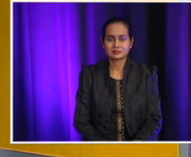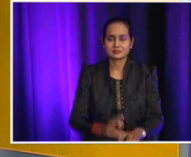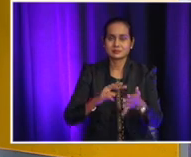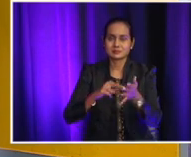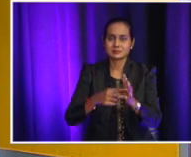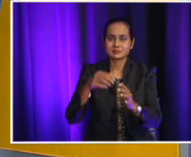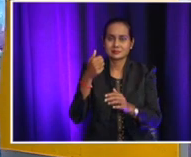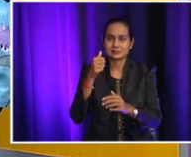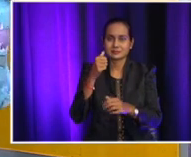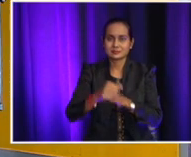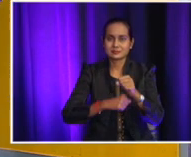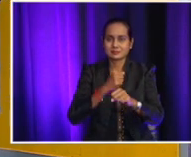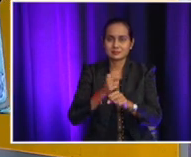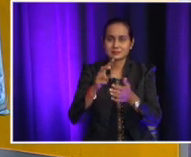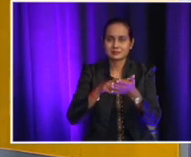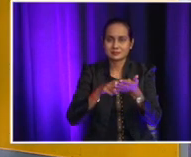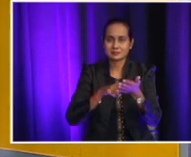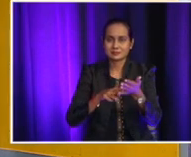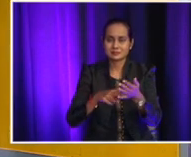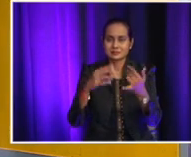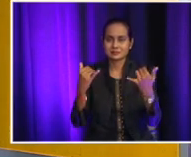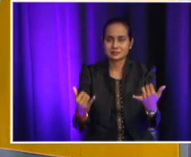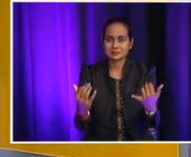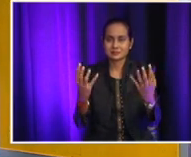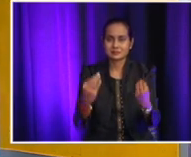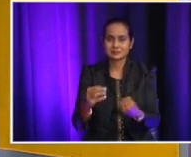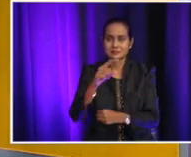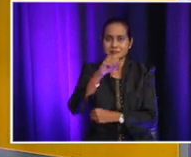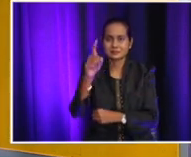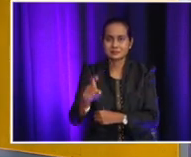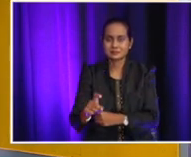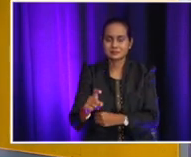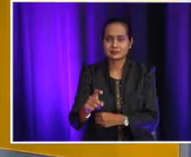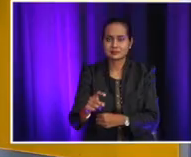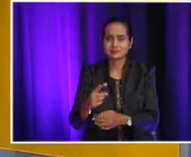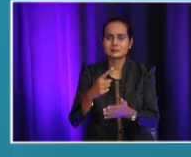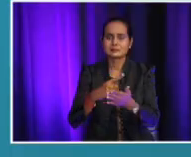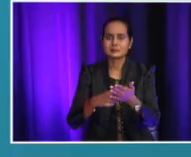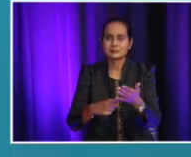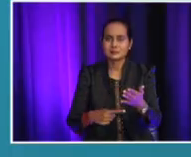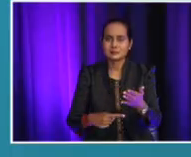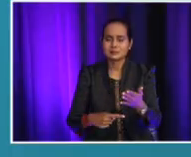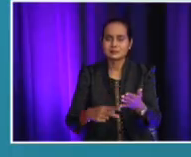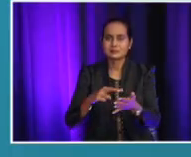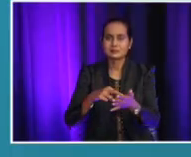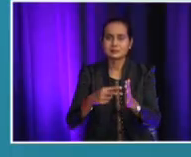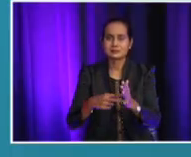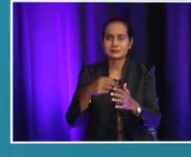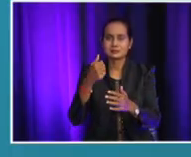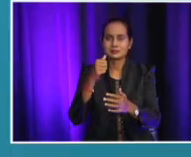Indonesia membaca jadi kita tanya murid kita nih Apakah dia dekat membaca teman